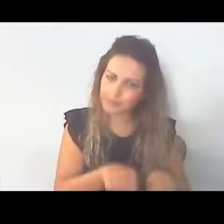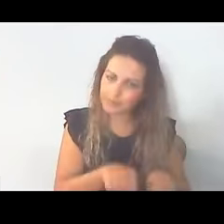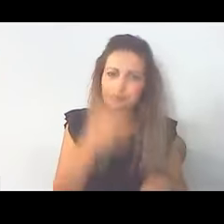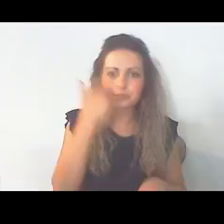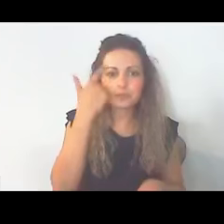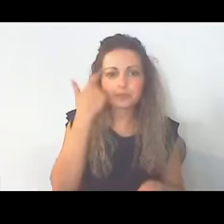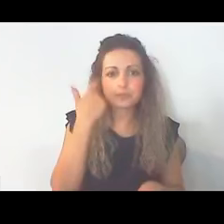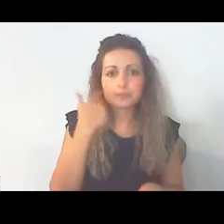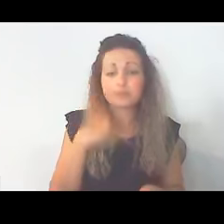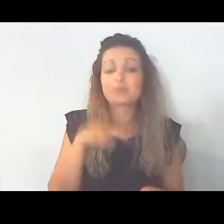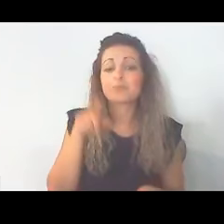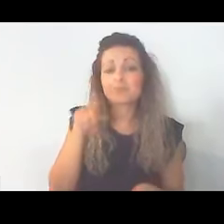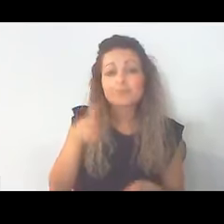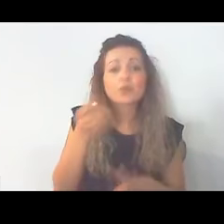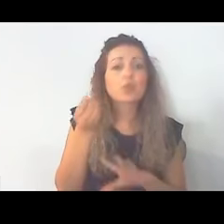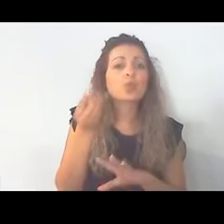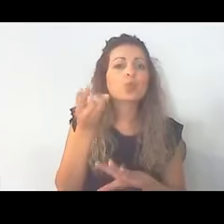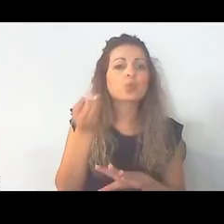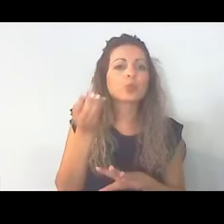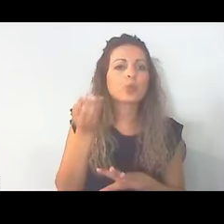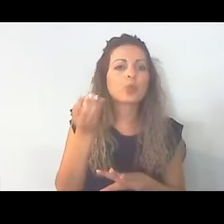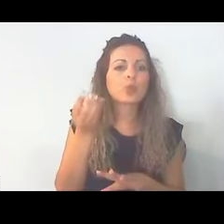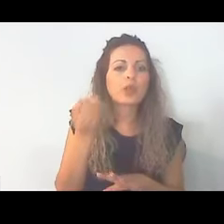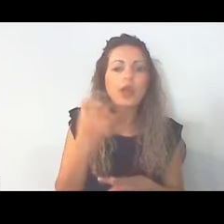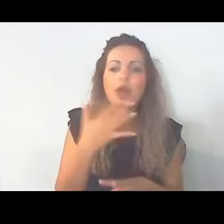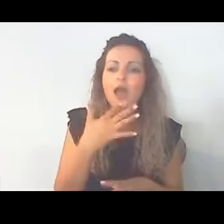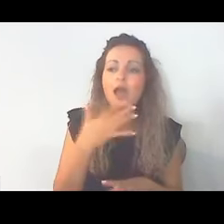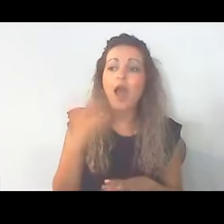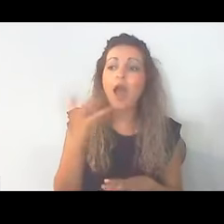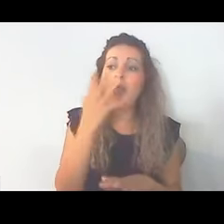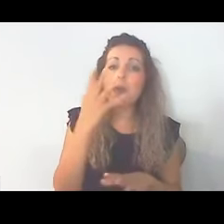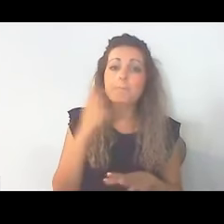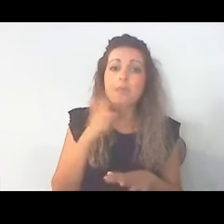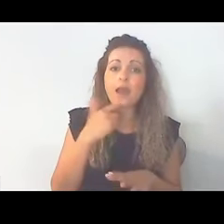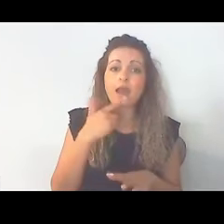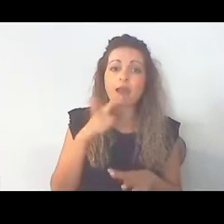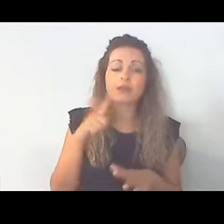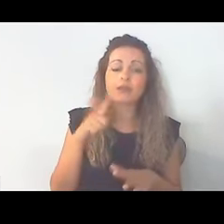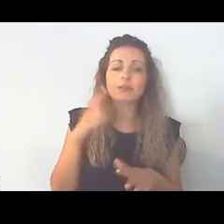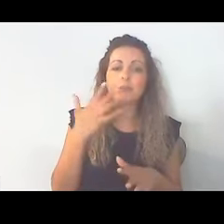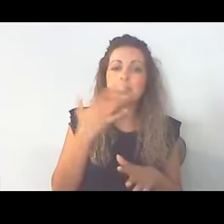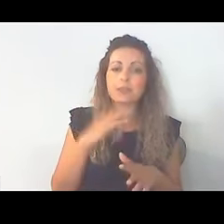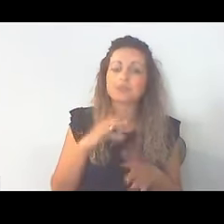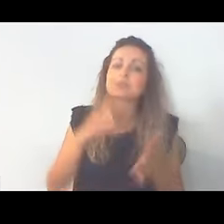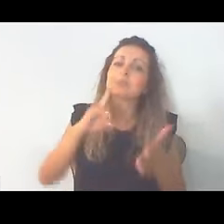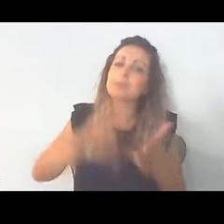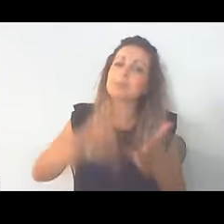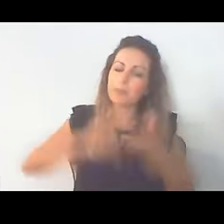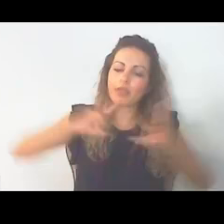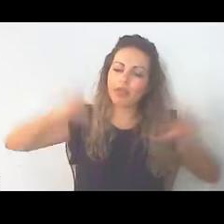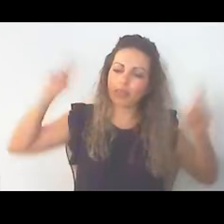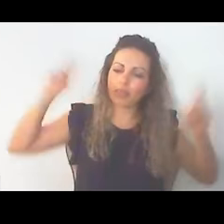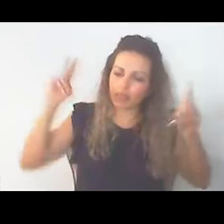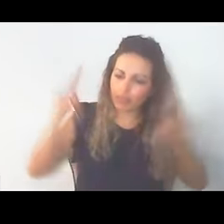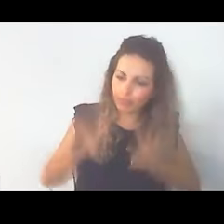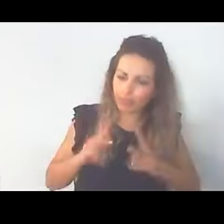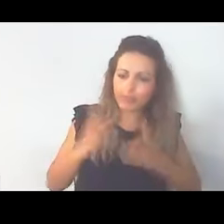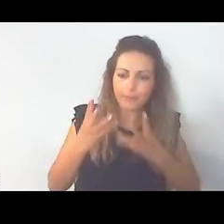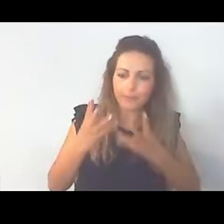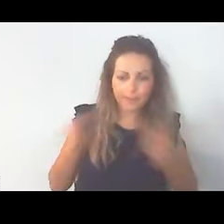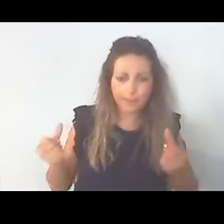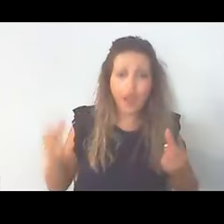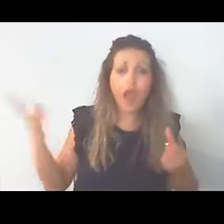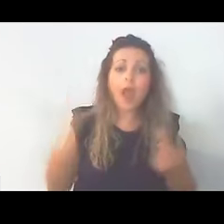μια κουλτούρα που όσο δεν την αποτάσσουμε, ο βιασμός θα συνεχίσει να δικαιολογείται